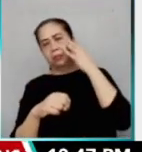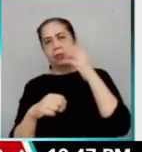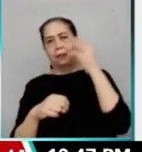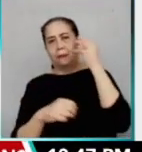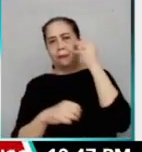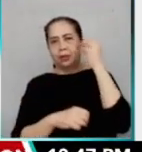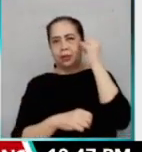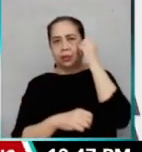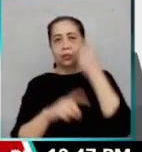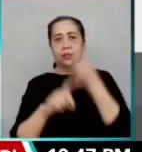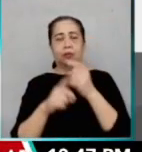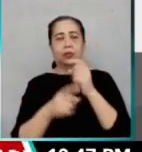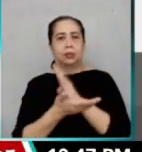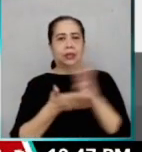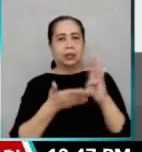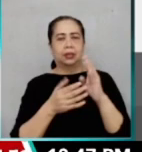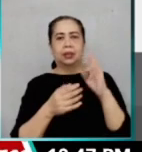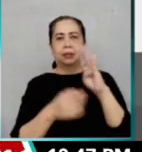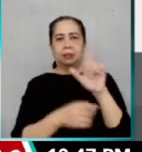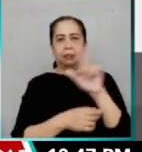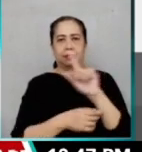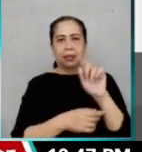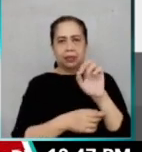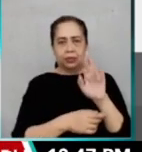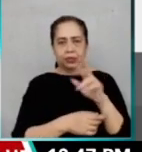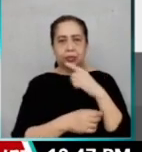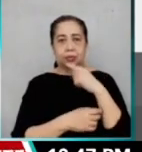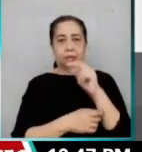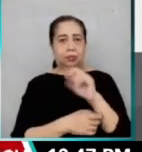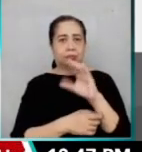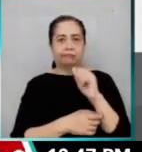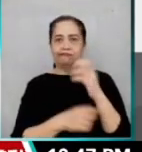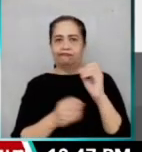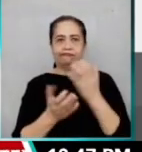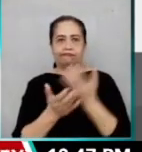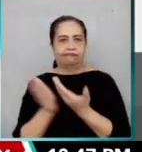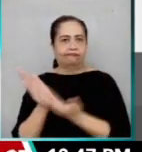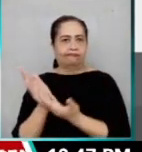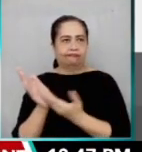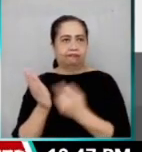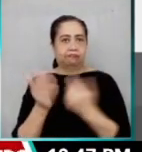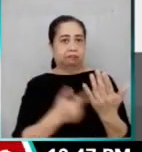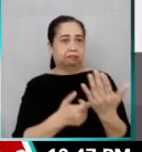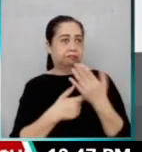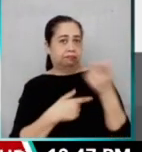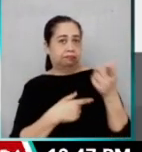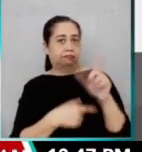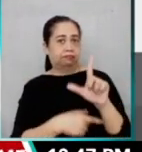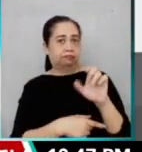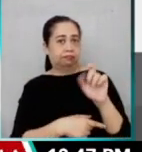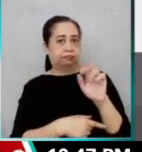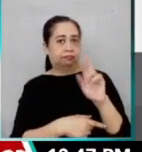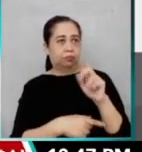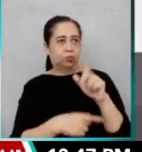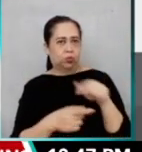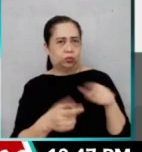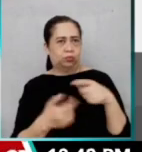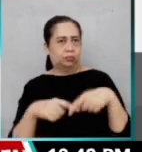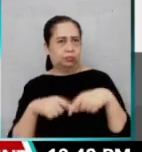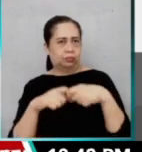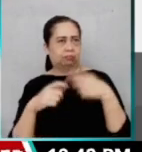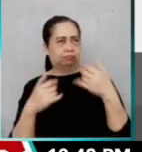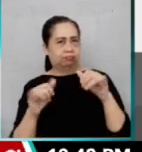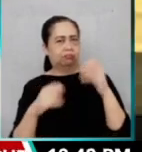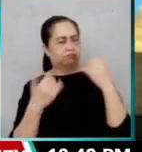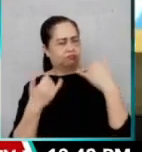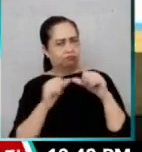Blazers. Sabi ng NCAA, walang bagong ebidensyang iprinisenta ang Letran para alisin ang suspension kay Yu. Hindi